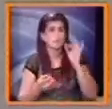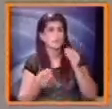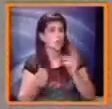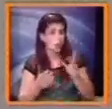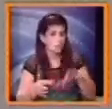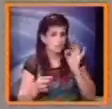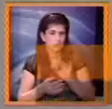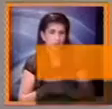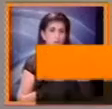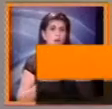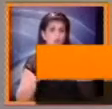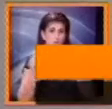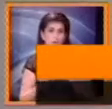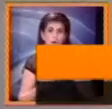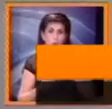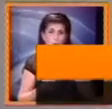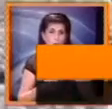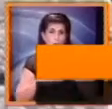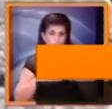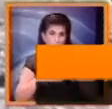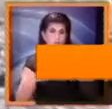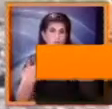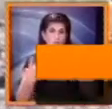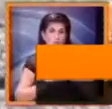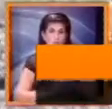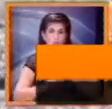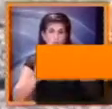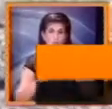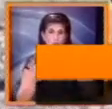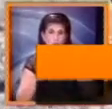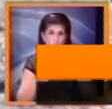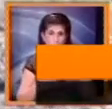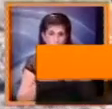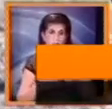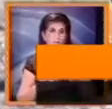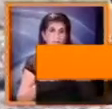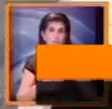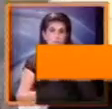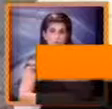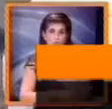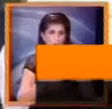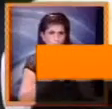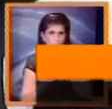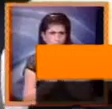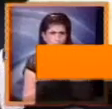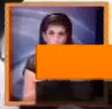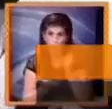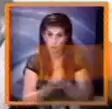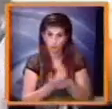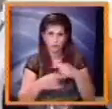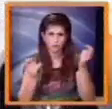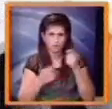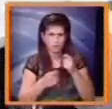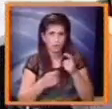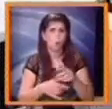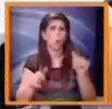מצאנו. לטענת בני המשפחה, לאחר שהתפזר רעשן של רימוני האלם בבית, נזכרו השוטרים לבדוק את זהות בני הבית, והופתעו